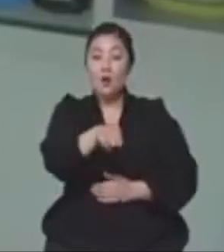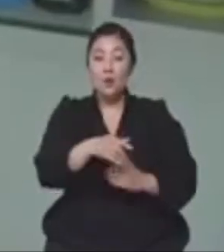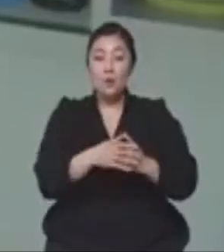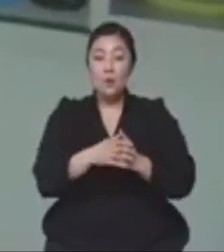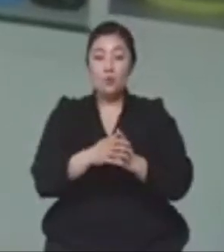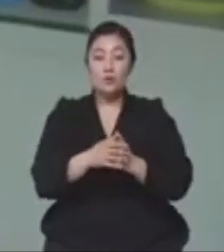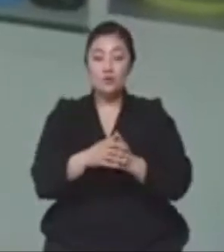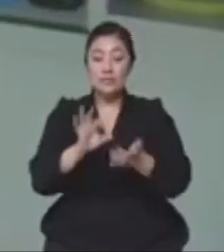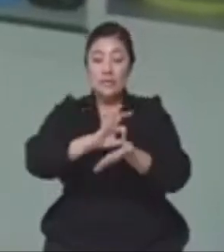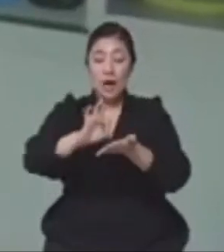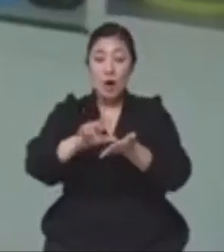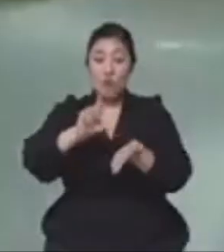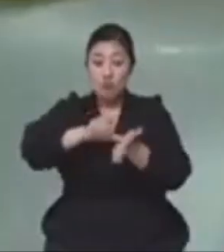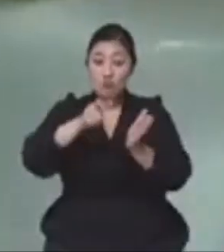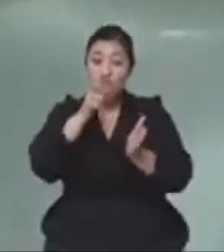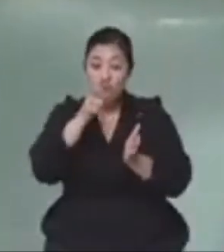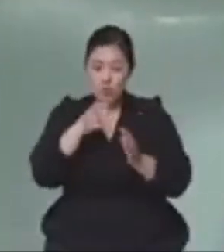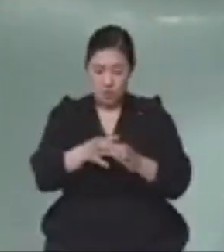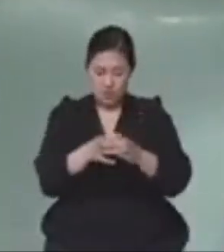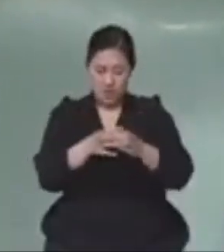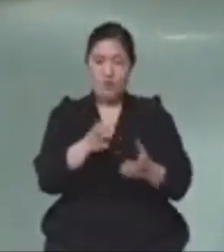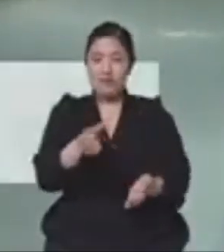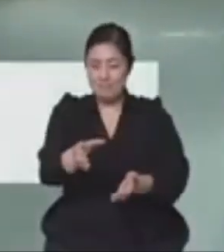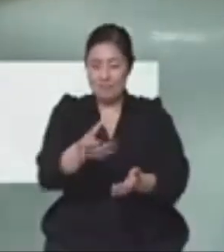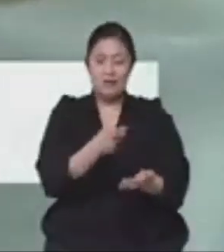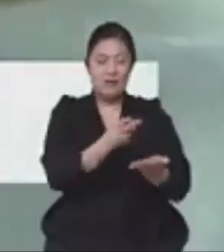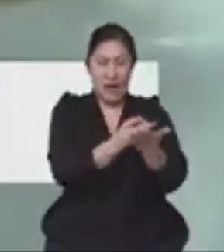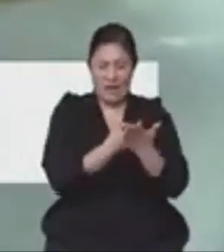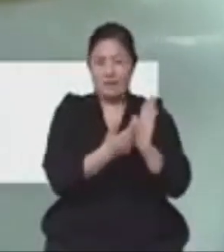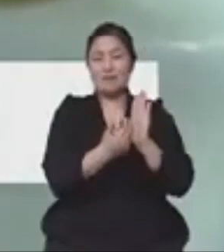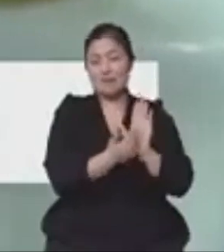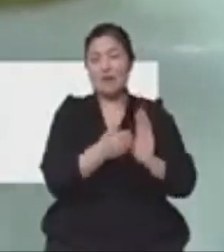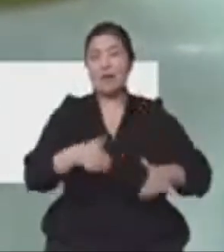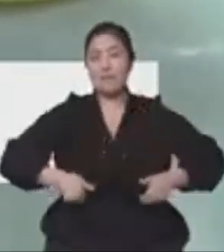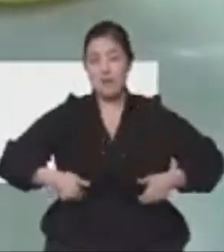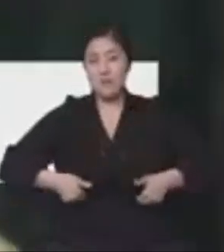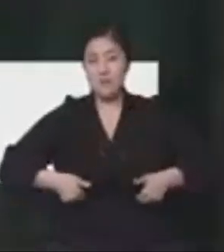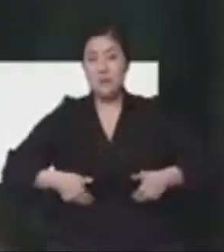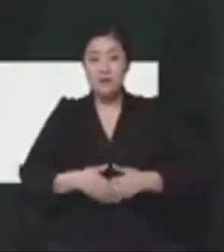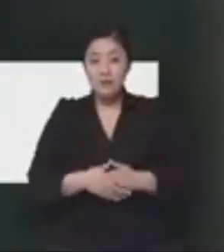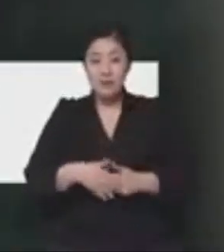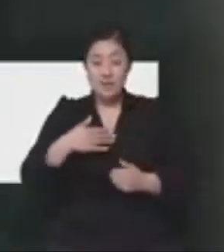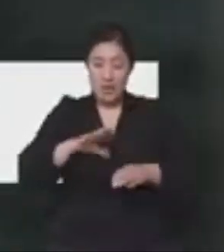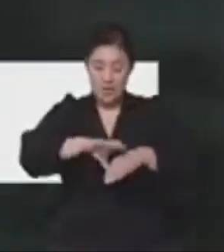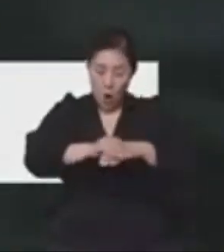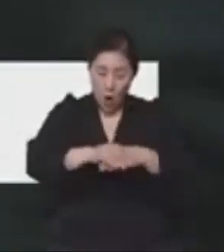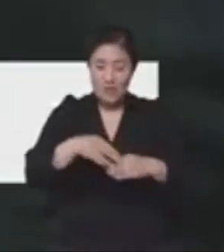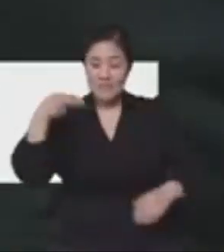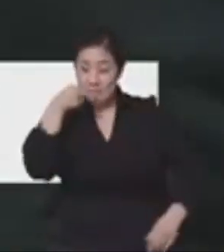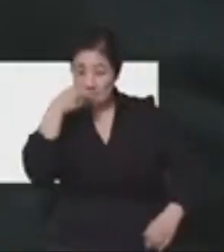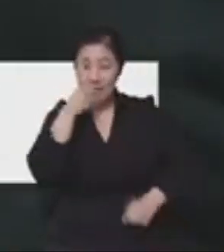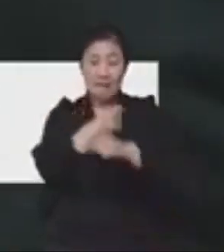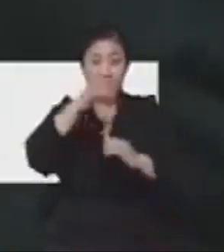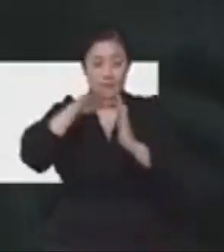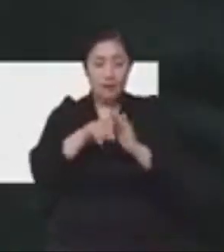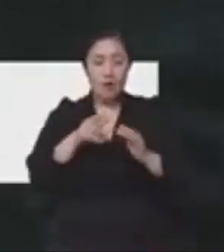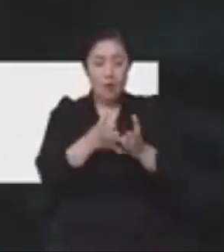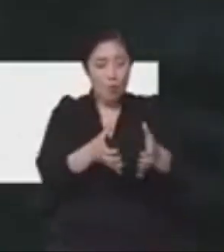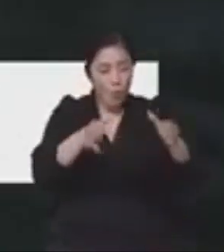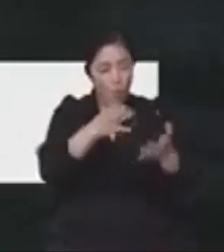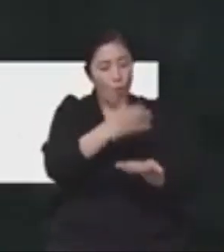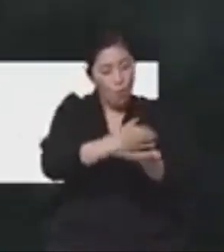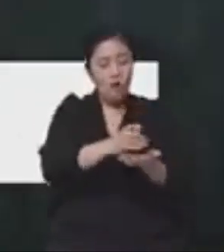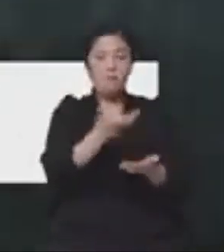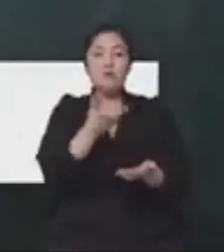용기입니다. 사용할 만큼의 물을 담아서 낭비를 막자는 겁니다. 설거지나 양치질을 할 때는 통이나